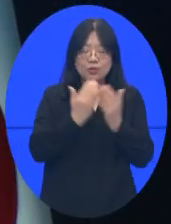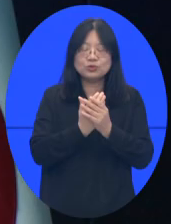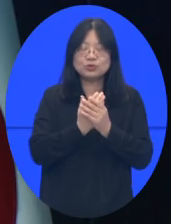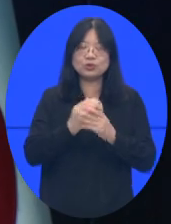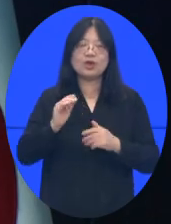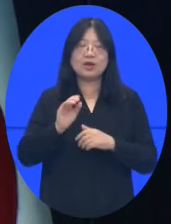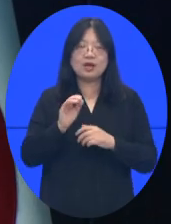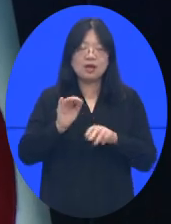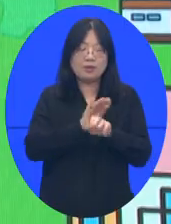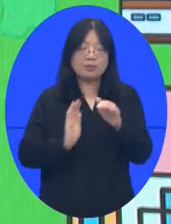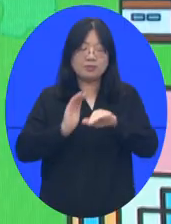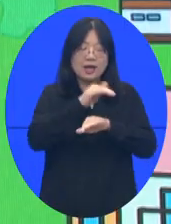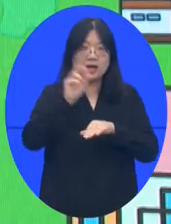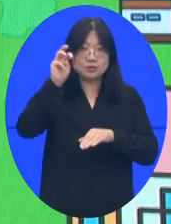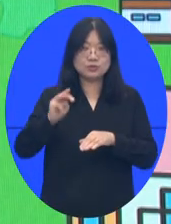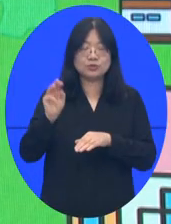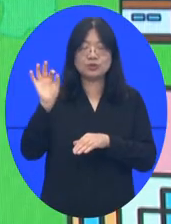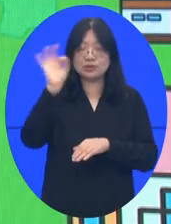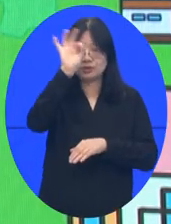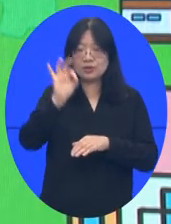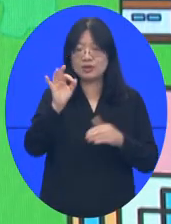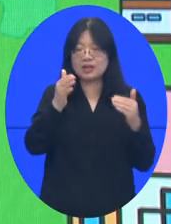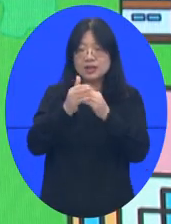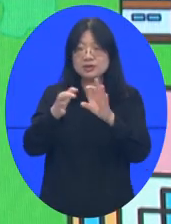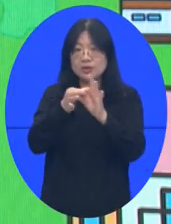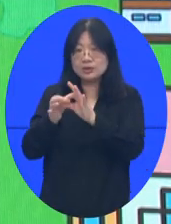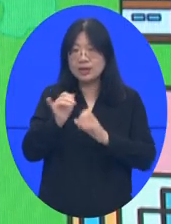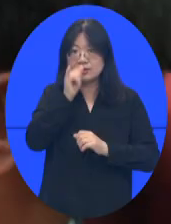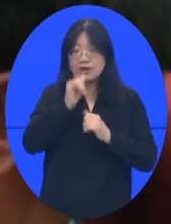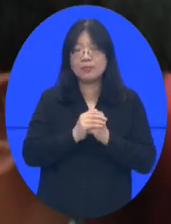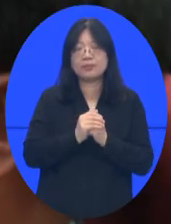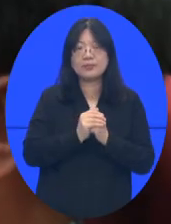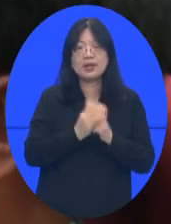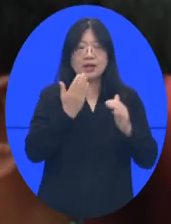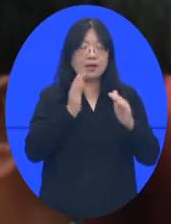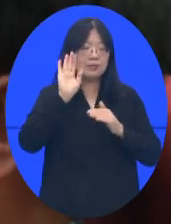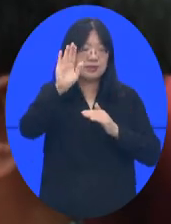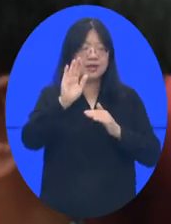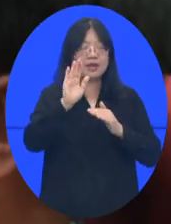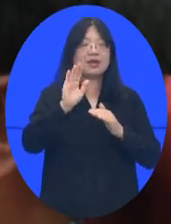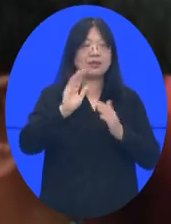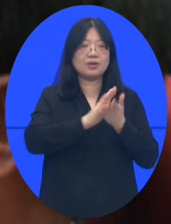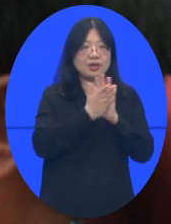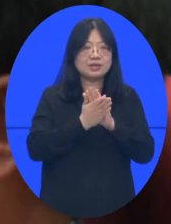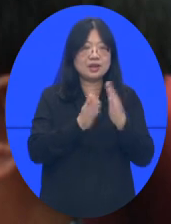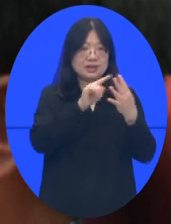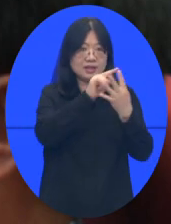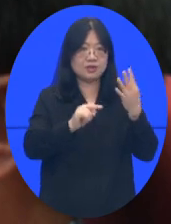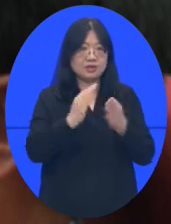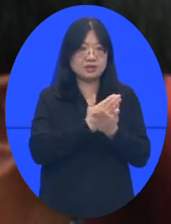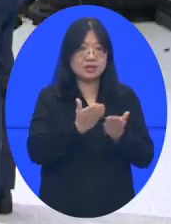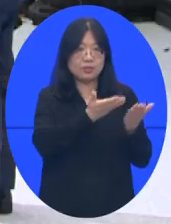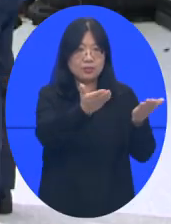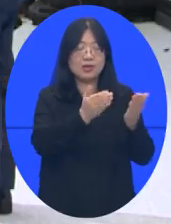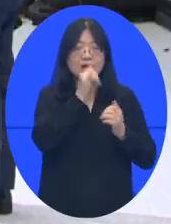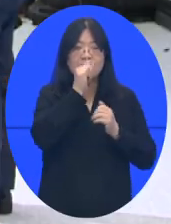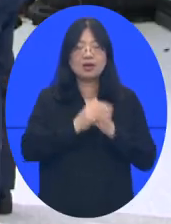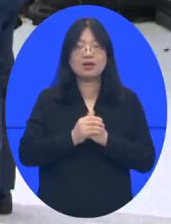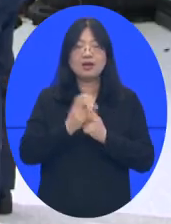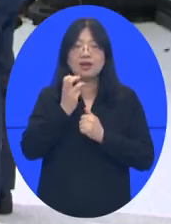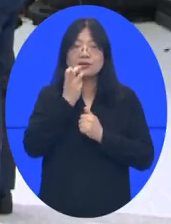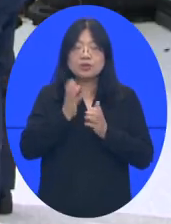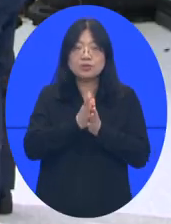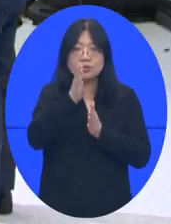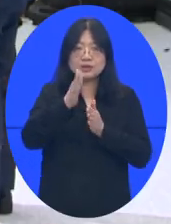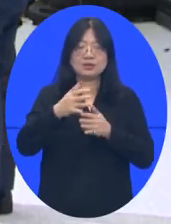연결하겠다는 구상입니다. 도는 또 이날 경기북부의 미래 변화상을 4개 부문으로 나누어 제시했습니다. 먼저 서울